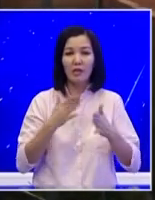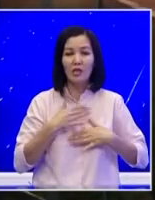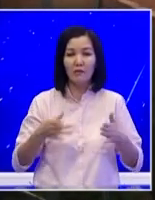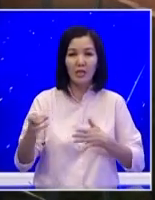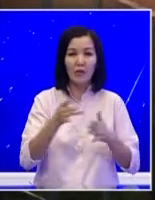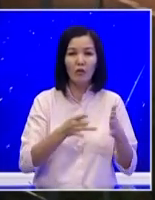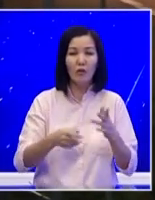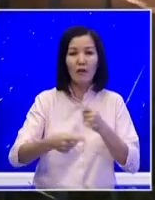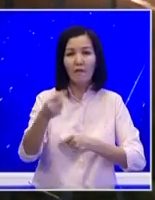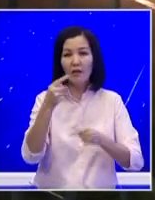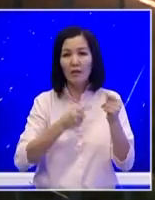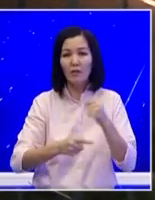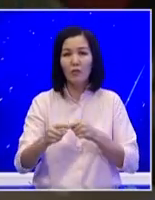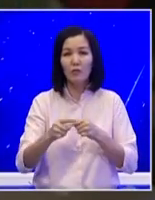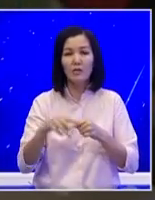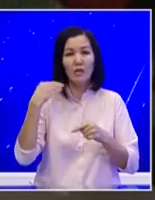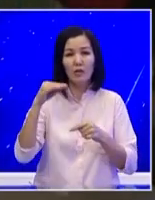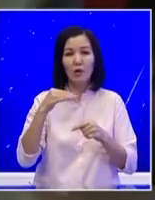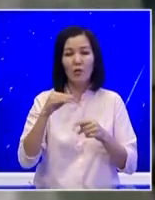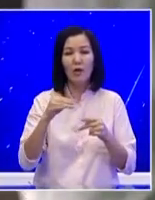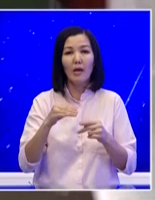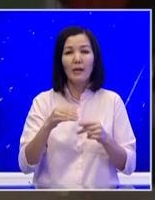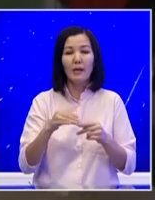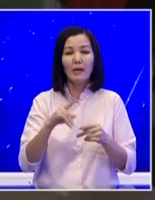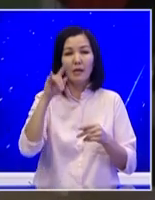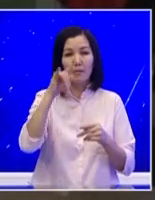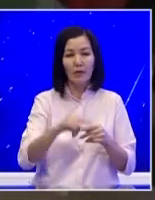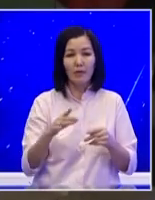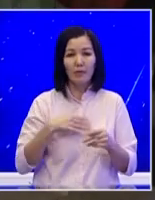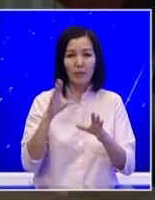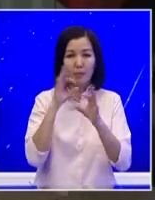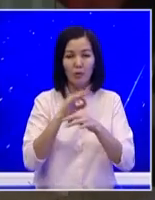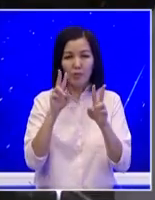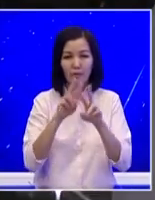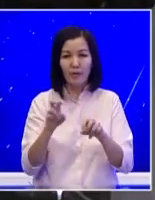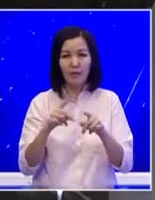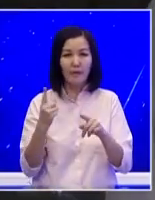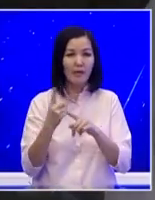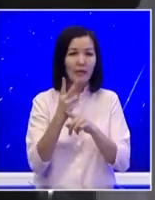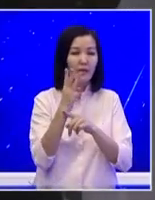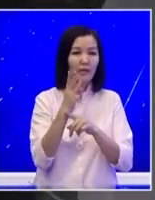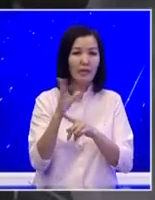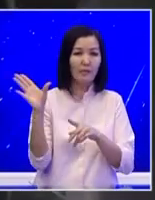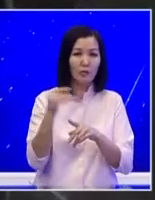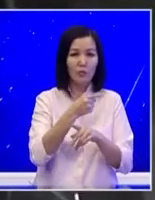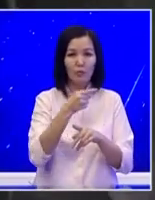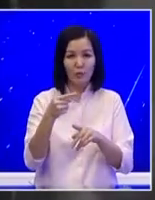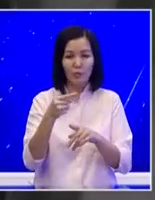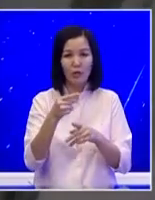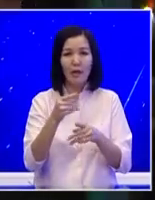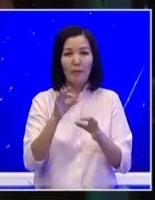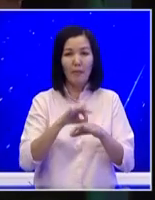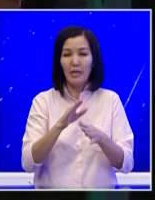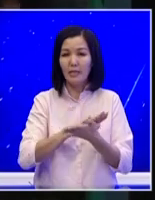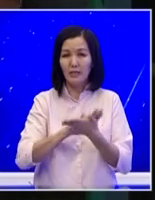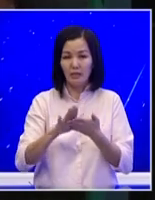региона вернулись из Тенгиза спецрейсом. Пробы на коронавирус, взятые у прибывших неоднократно, оказались отрицательными. И все